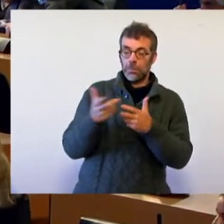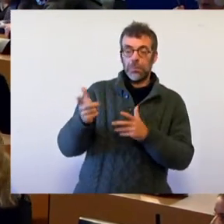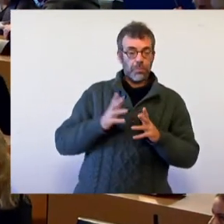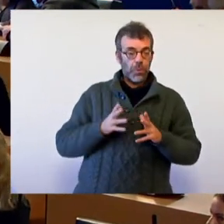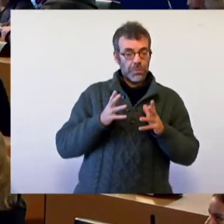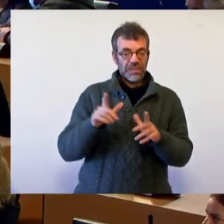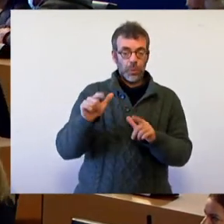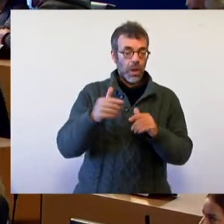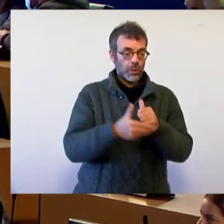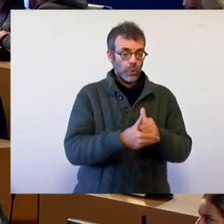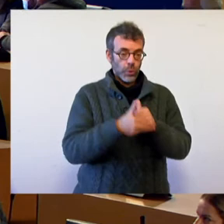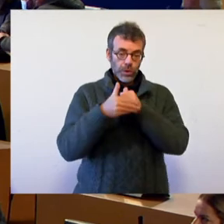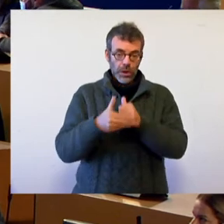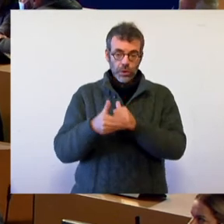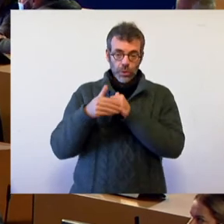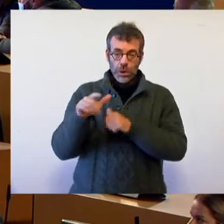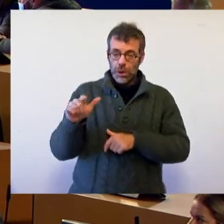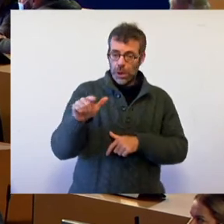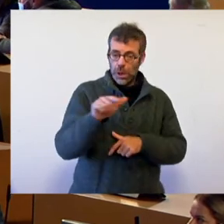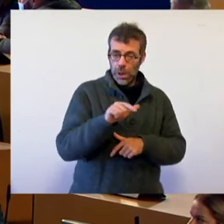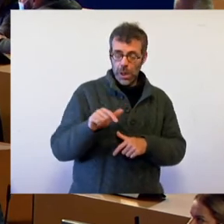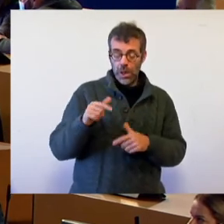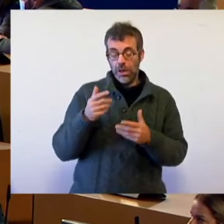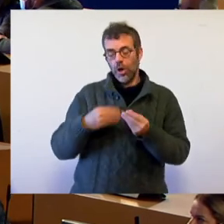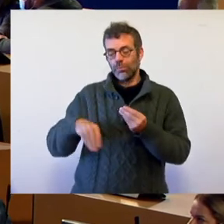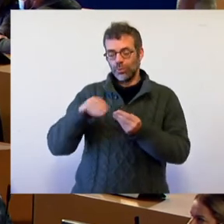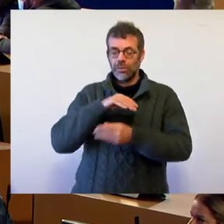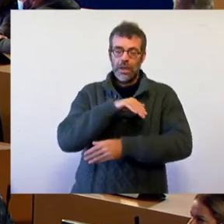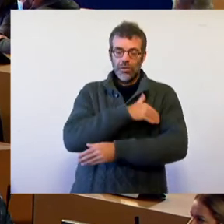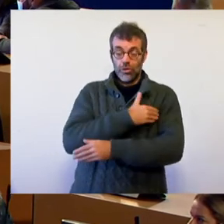soutien évidemment à nos personnels